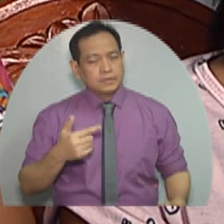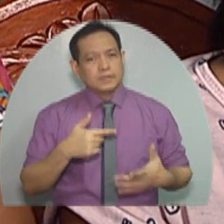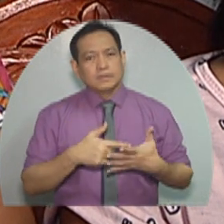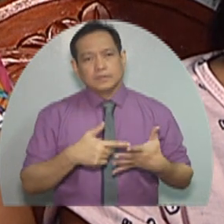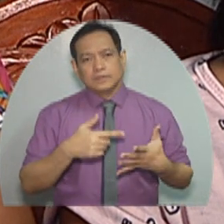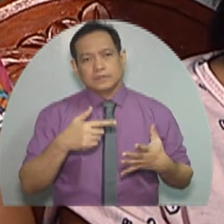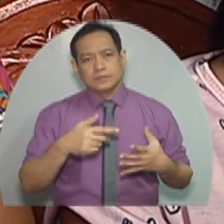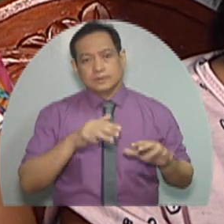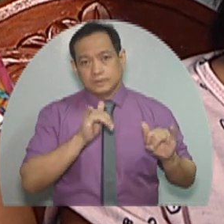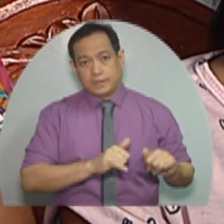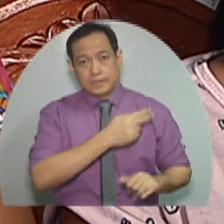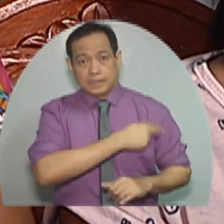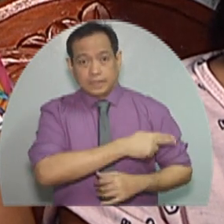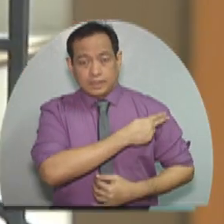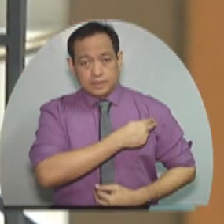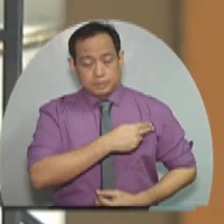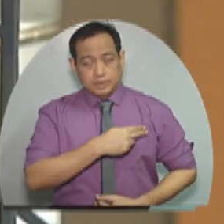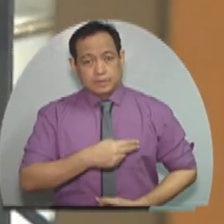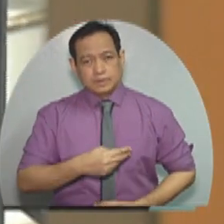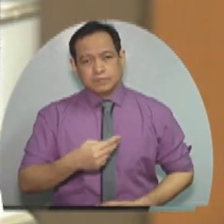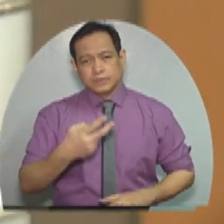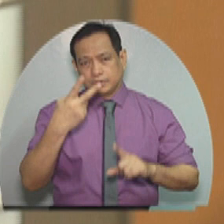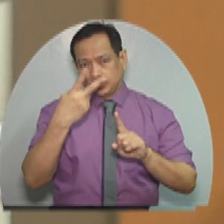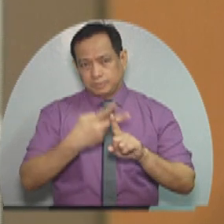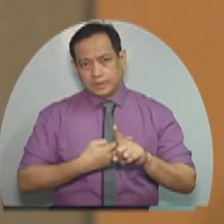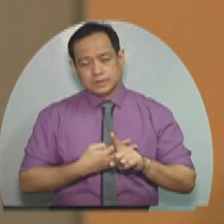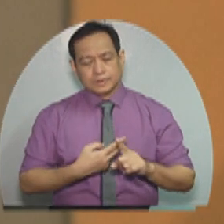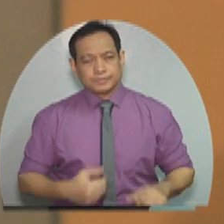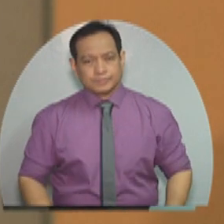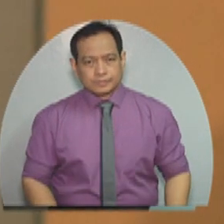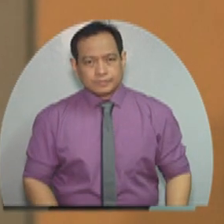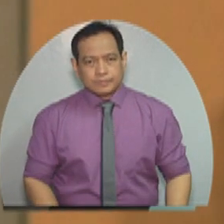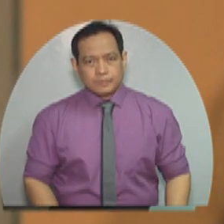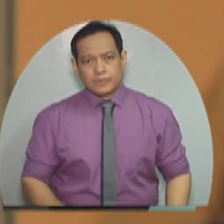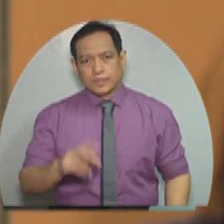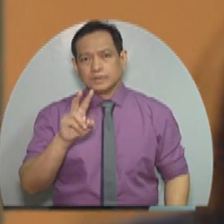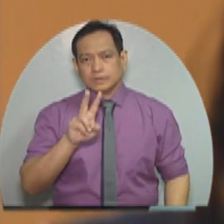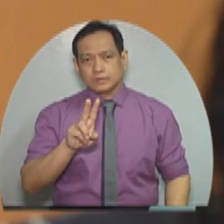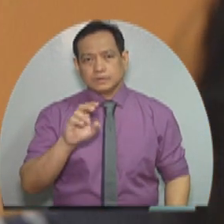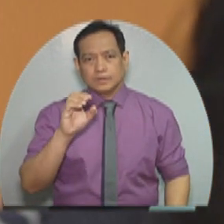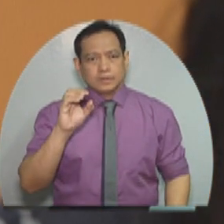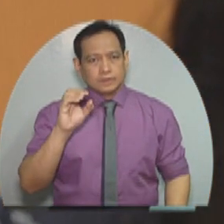21, na-confine siya po ng halos 2 buwan at